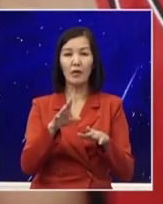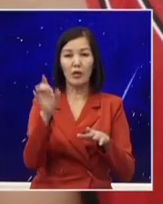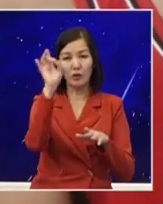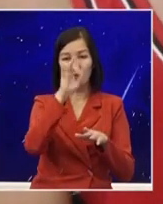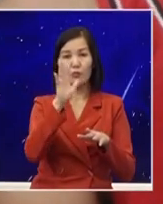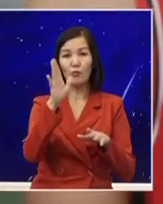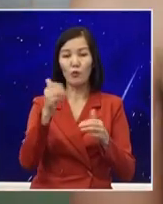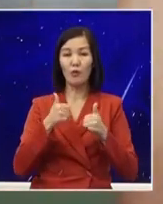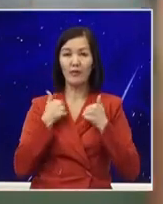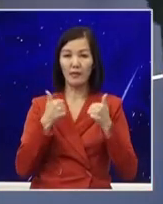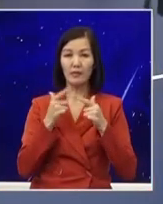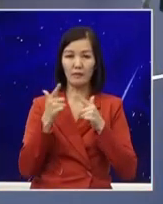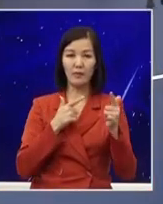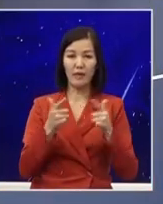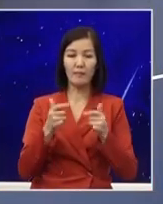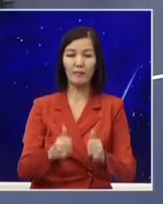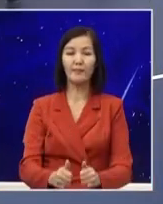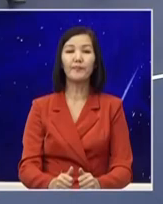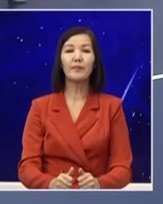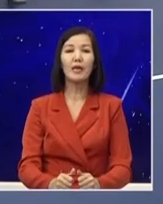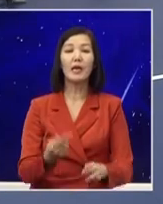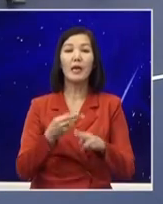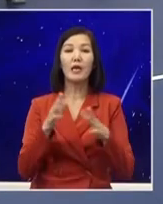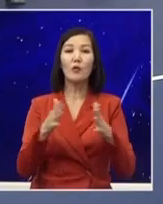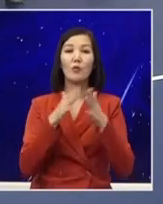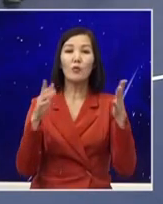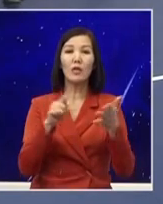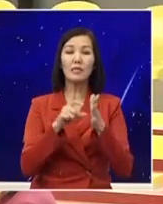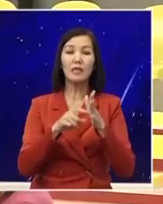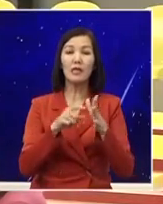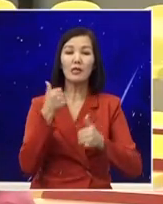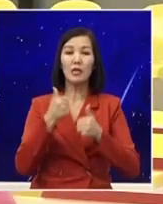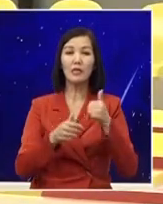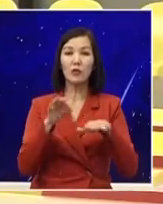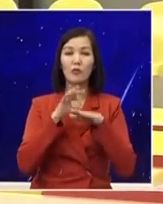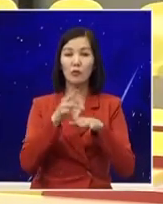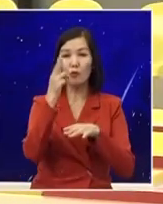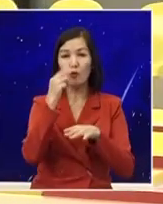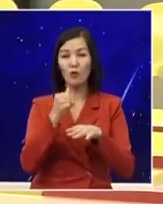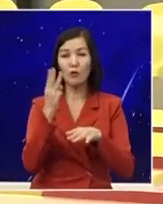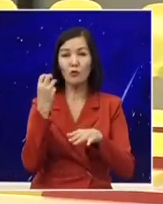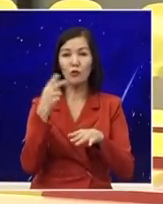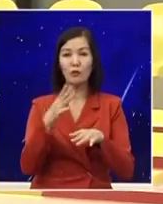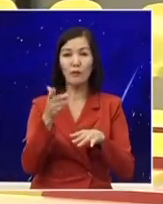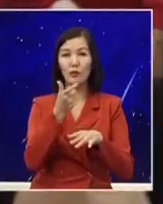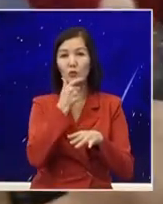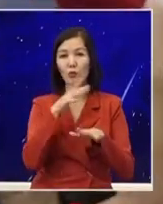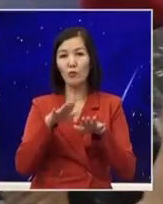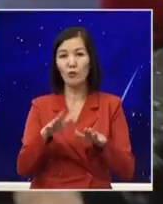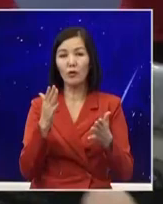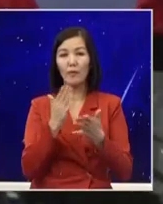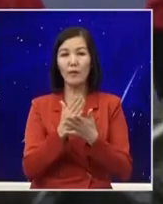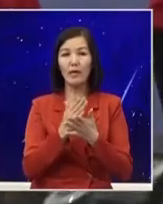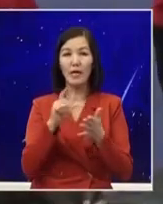чемпион болуға дайынмын. Кешеннің ең үлкен залы түрлі жарыстар өткізуге қолайлы, 325 көрермен орны бар. Әкім